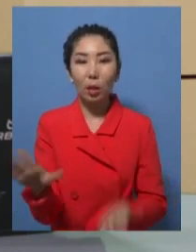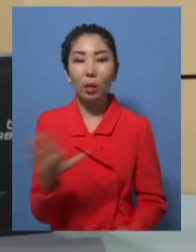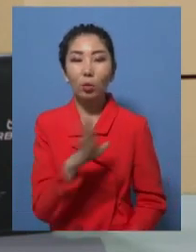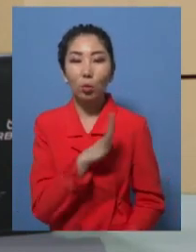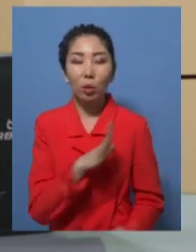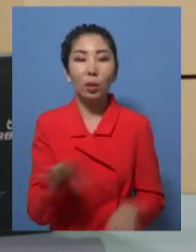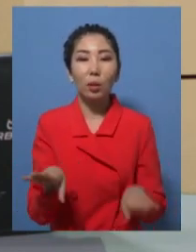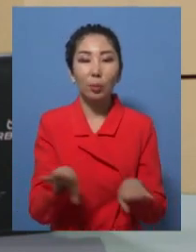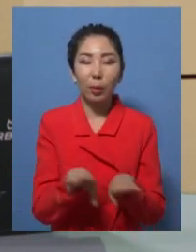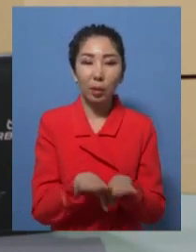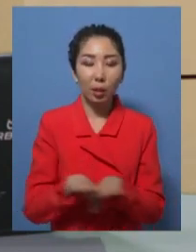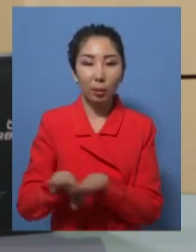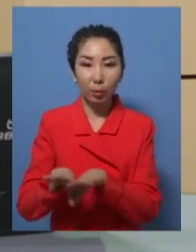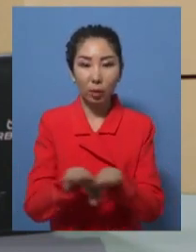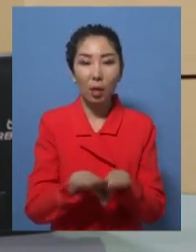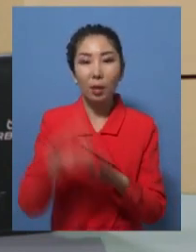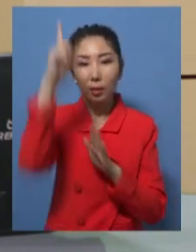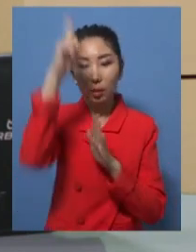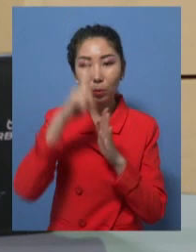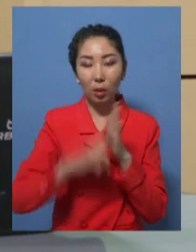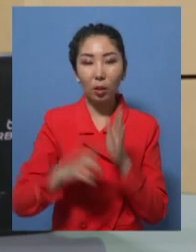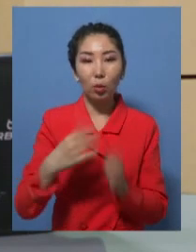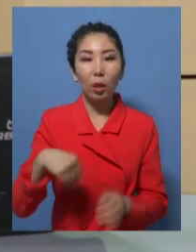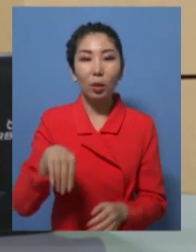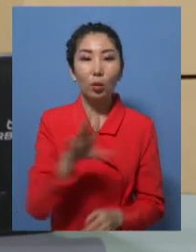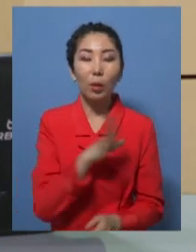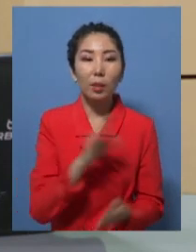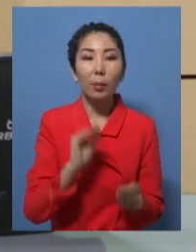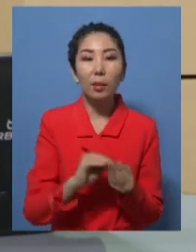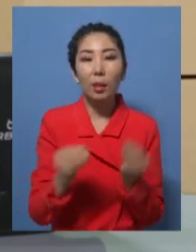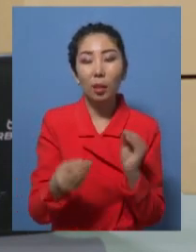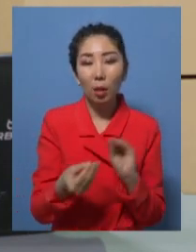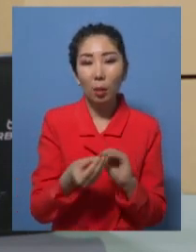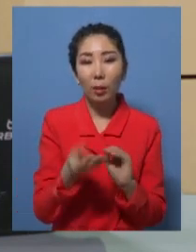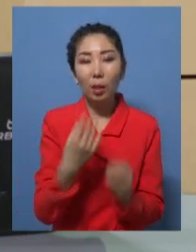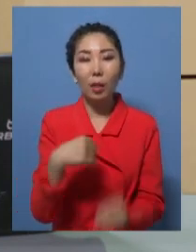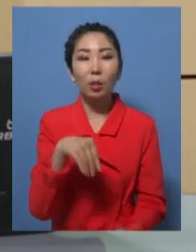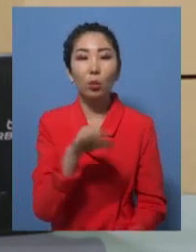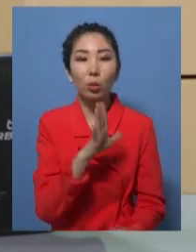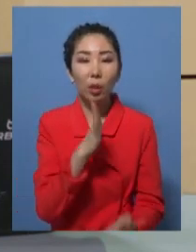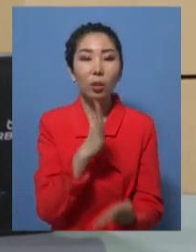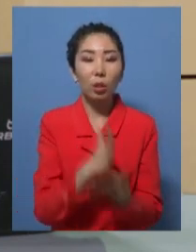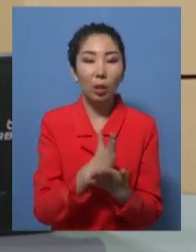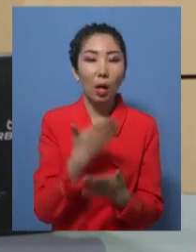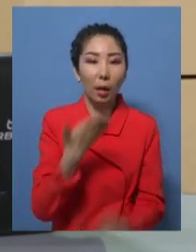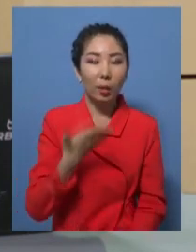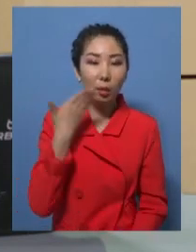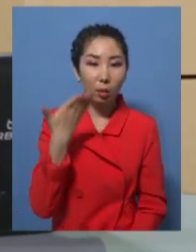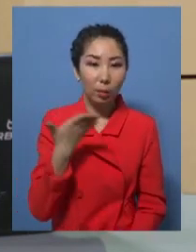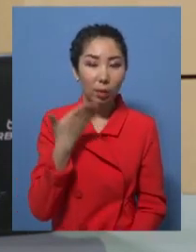Соны келтіріп дәл солай сенімге кіру мәселелері туындап отыр қазір. Енді осы жерде бір